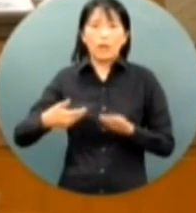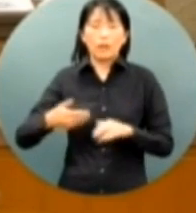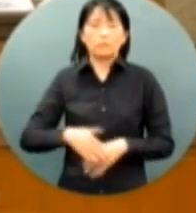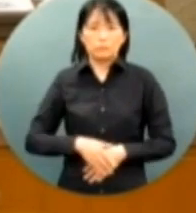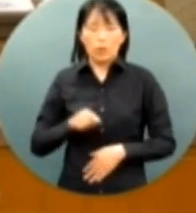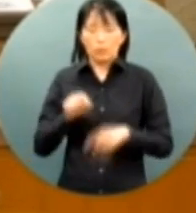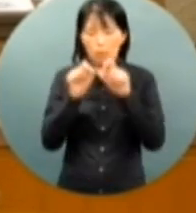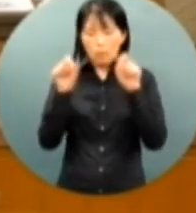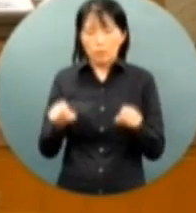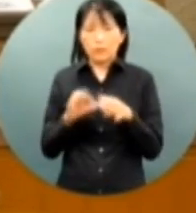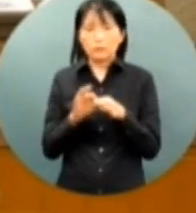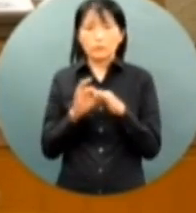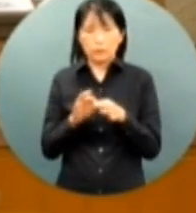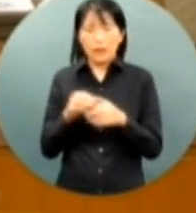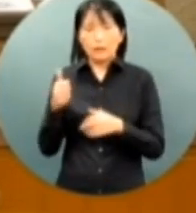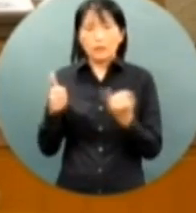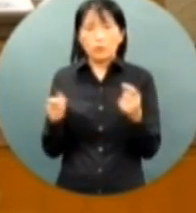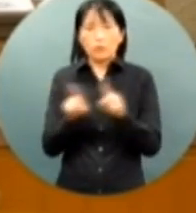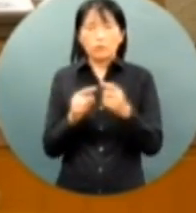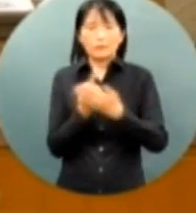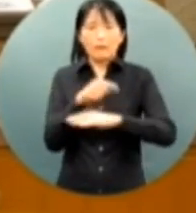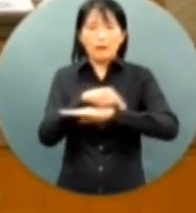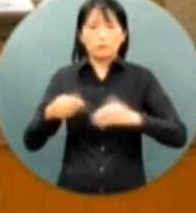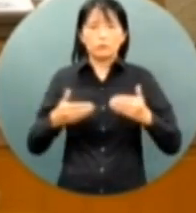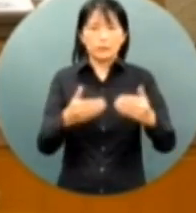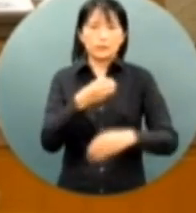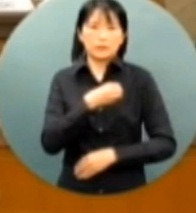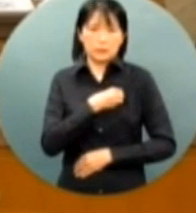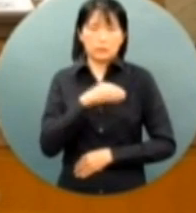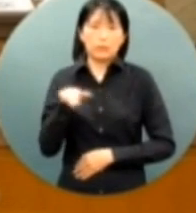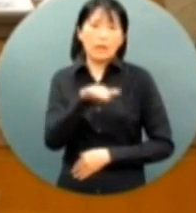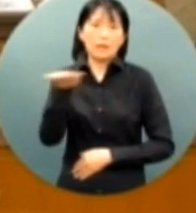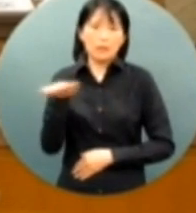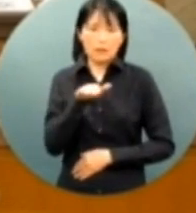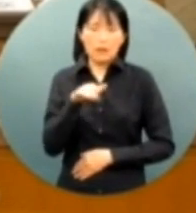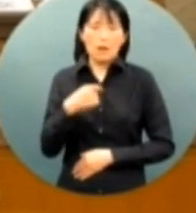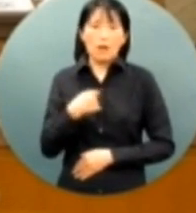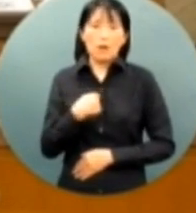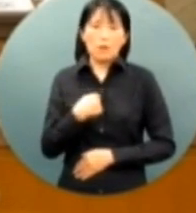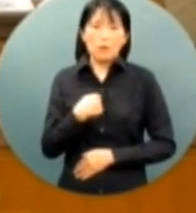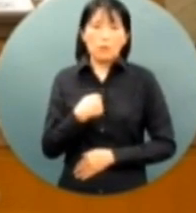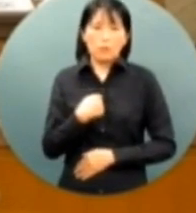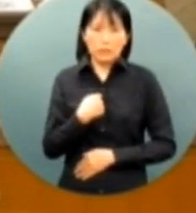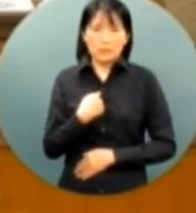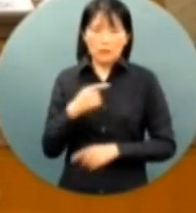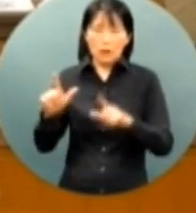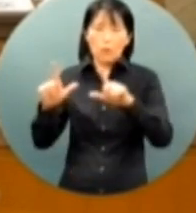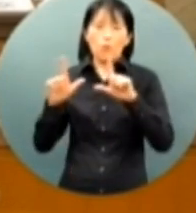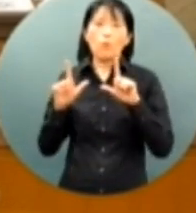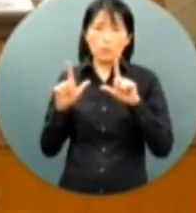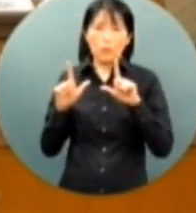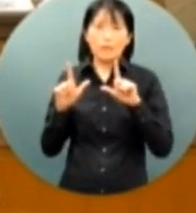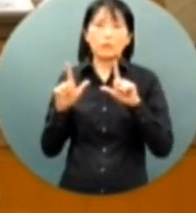この問題につきましては男女共同参画推進員の方から、私が報告を受けるにあたって